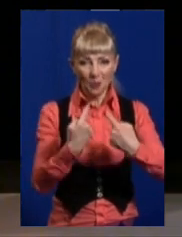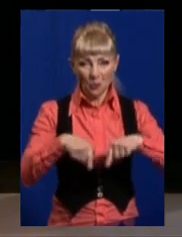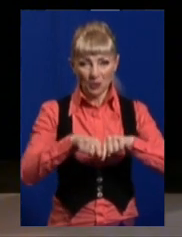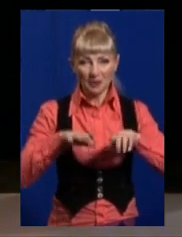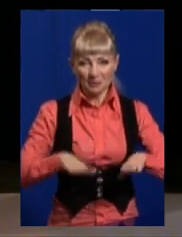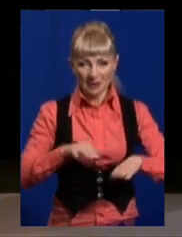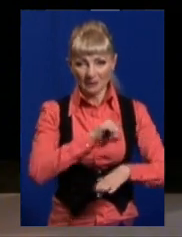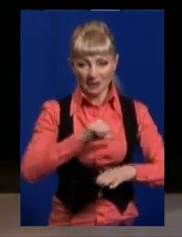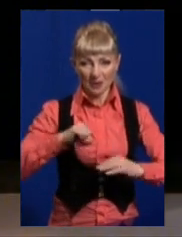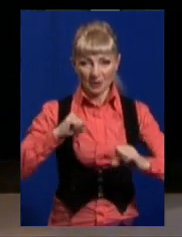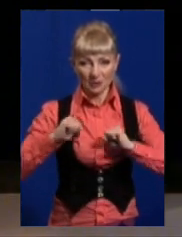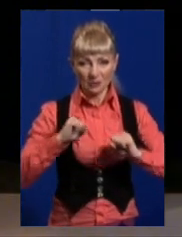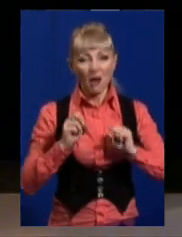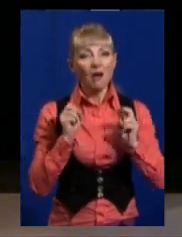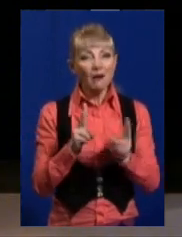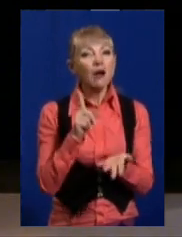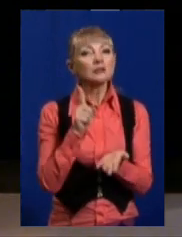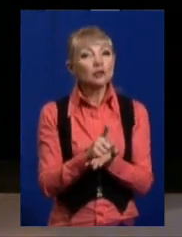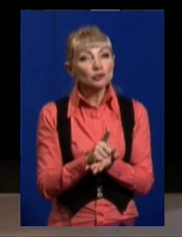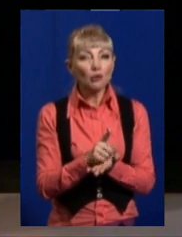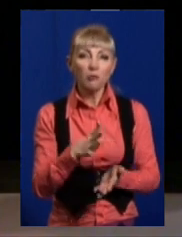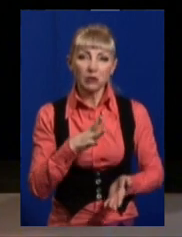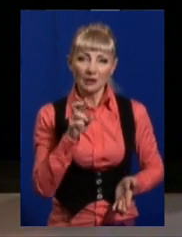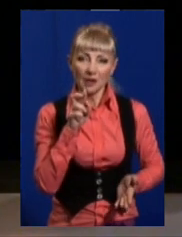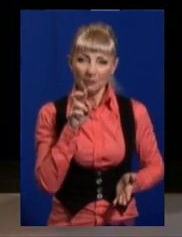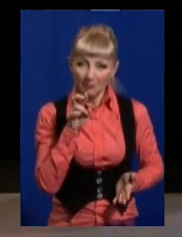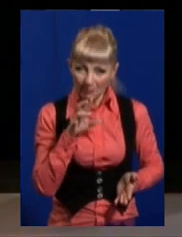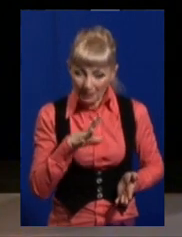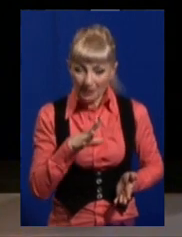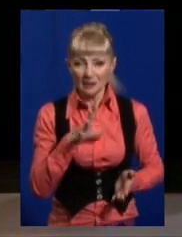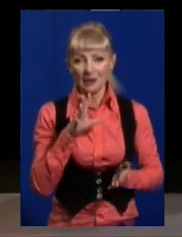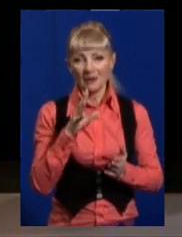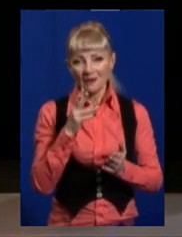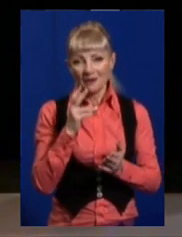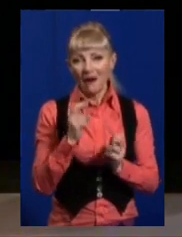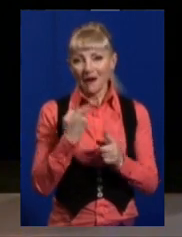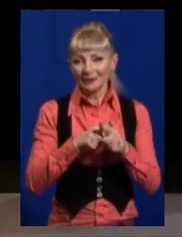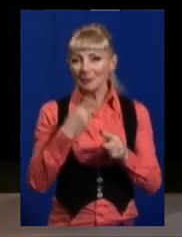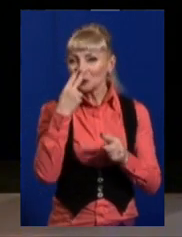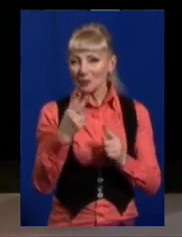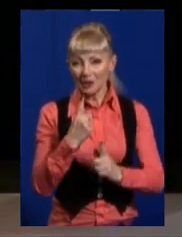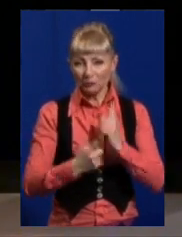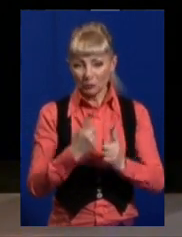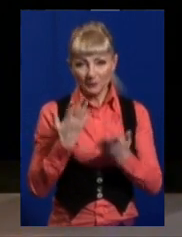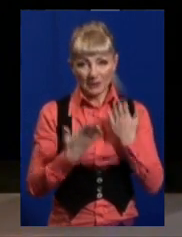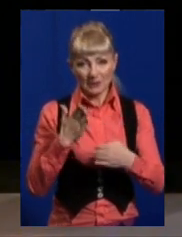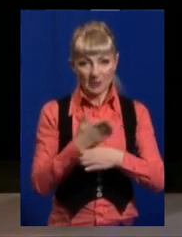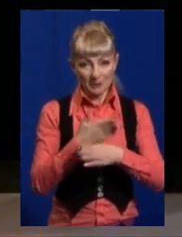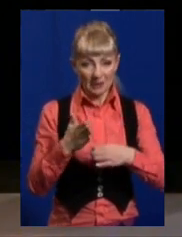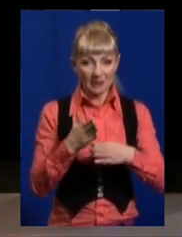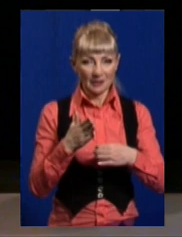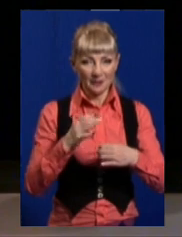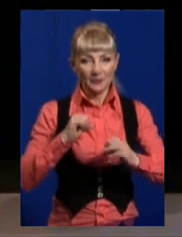це мало б передбачатися реформа. Тобто, якщо б реформа децентралізації зараз